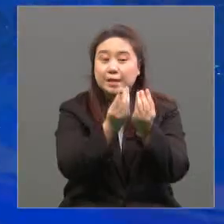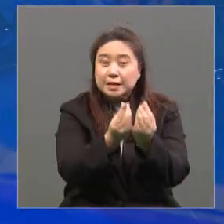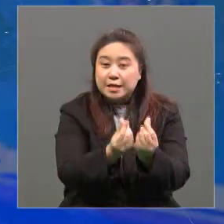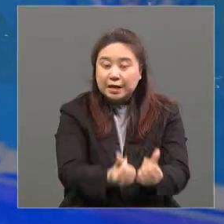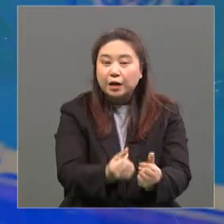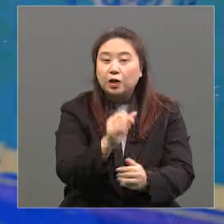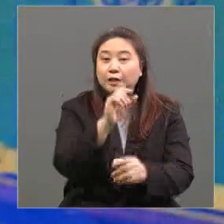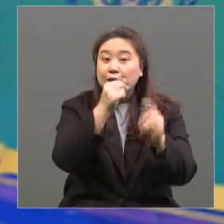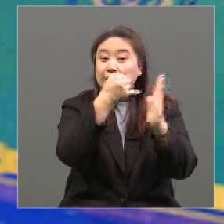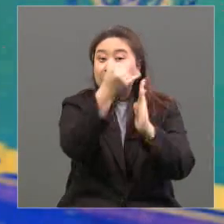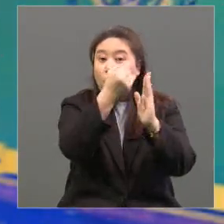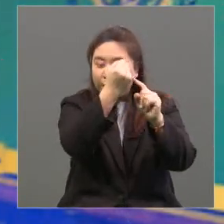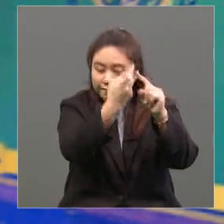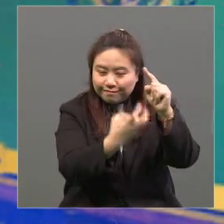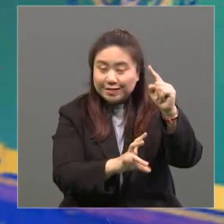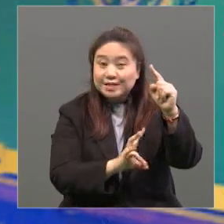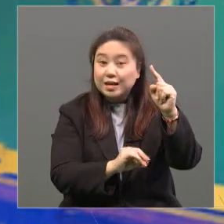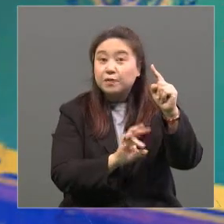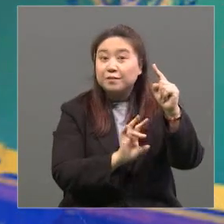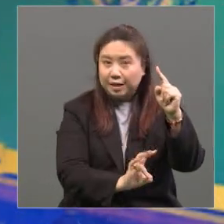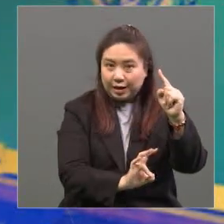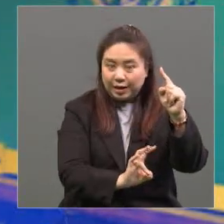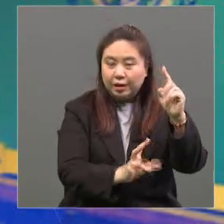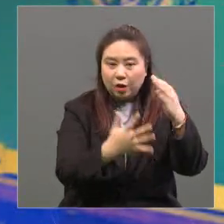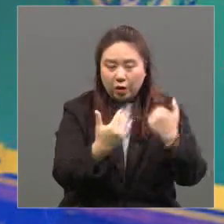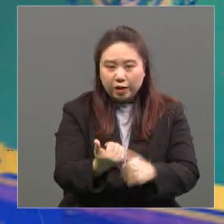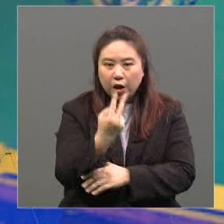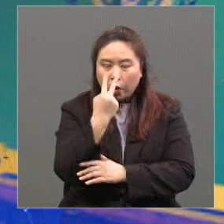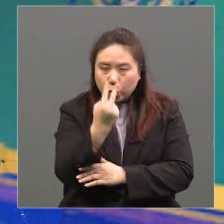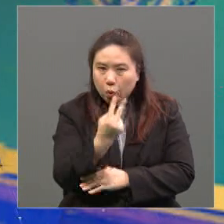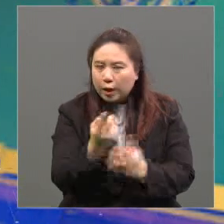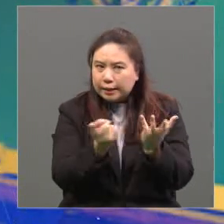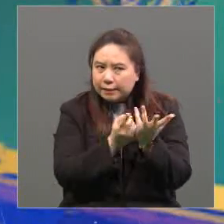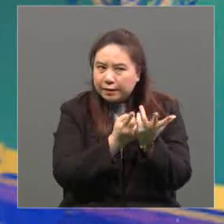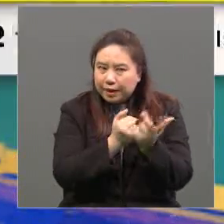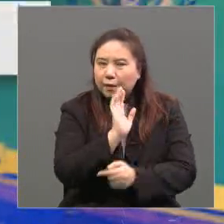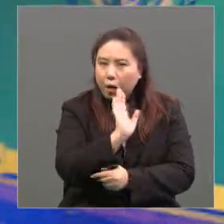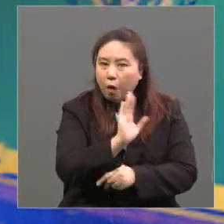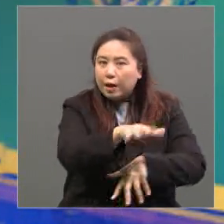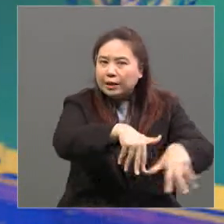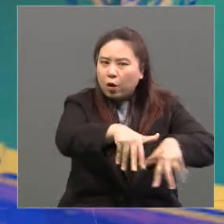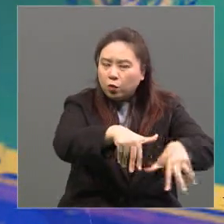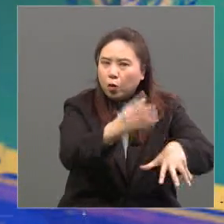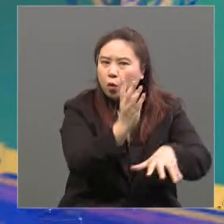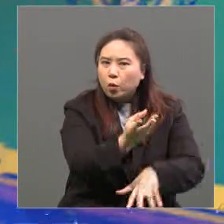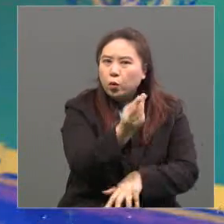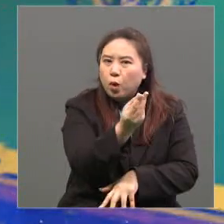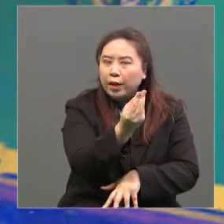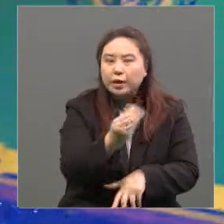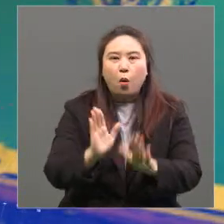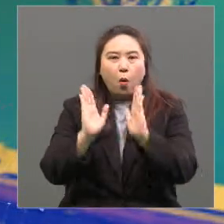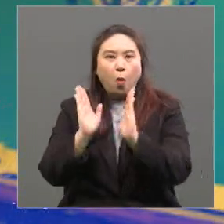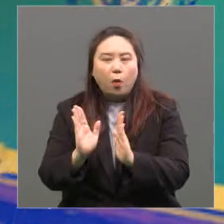ทั้ง77จังหวัดค่ะเมื่อคำนวณจากคณะราษฎรจำนวนราษฎรนะคะขออภัยที่ไม่นับรวม